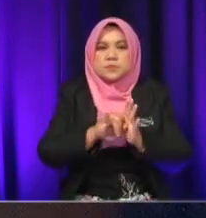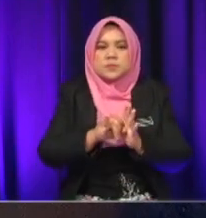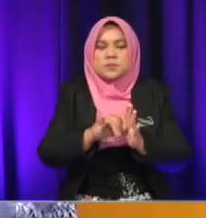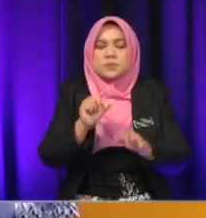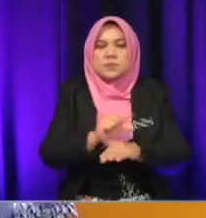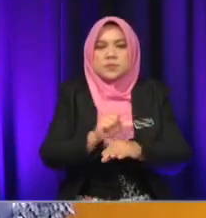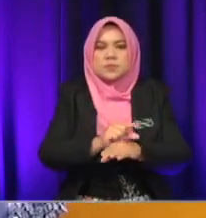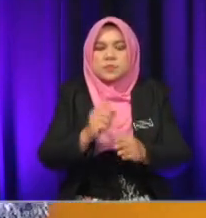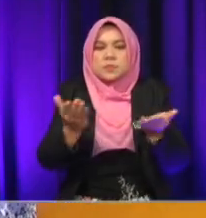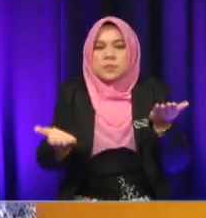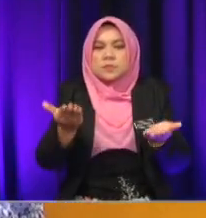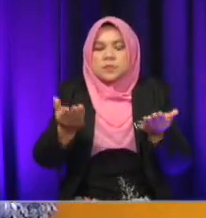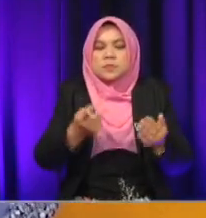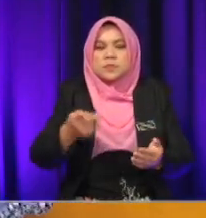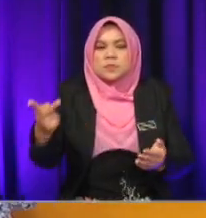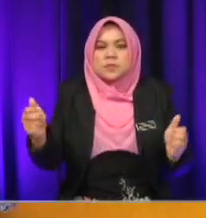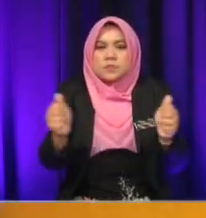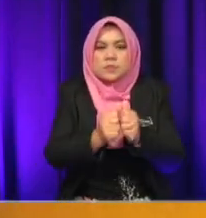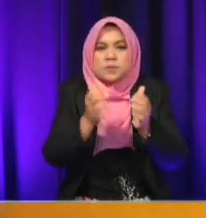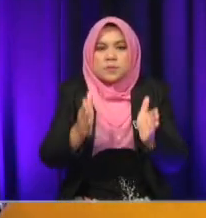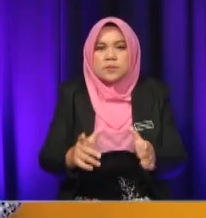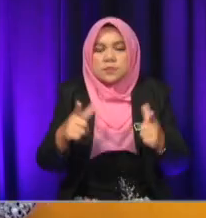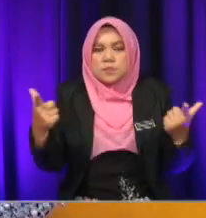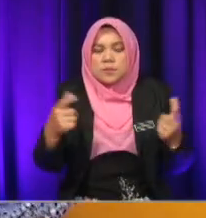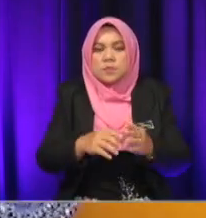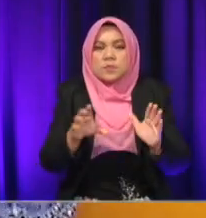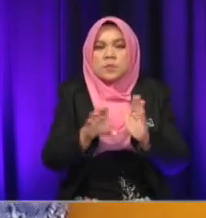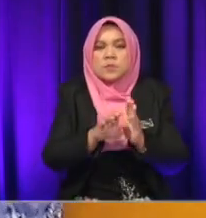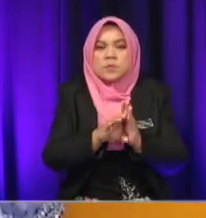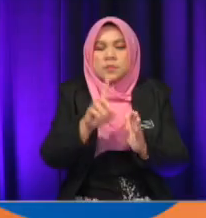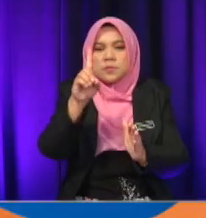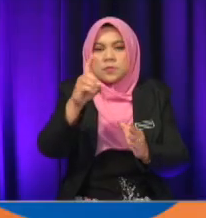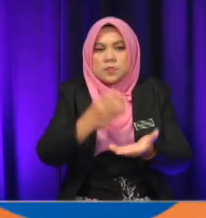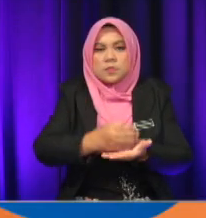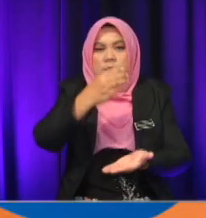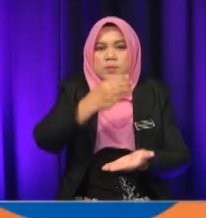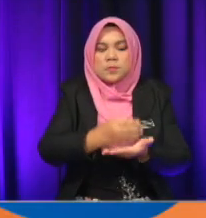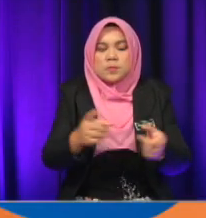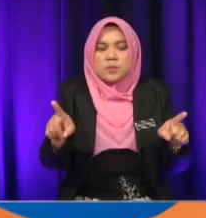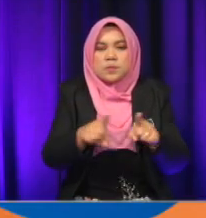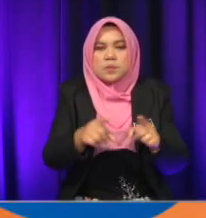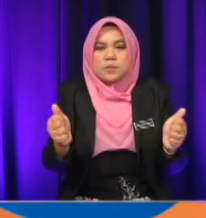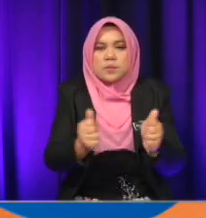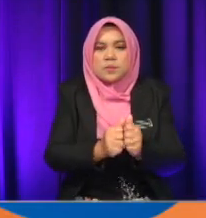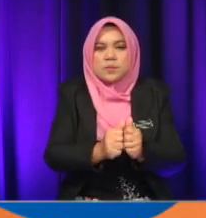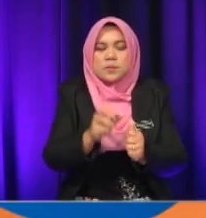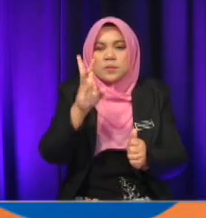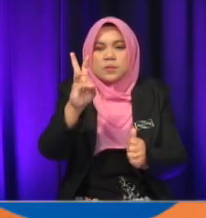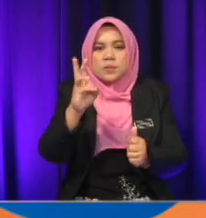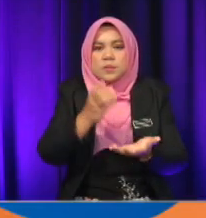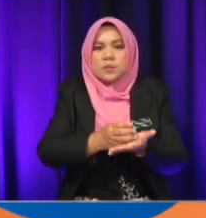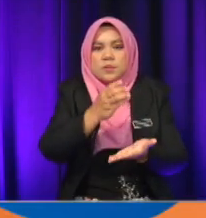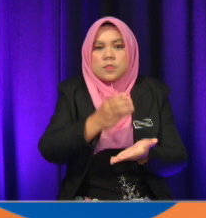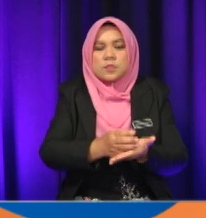gunakan untuk membandingkan produk dia dengan produk orang lain. Contohlah, satu botol bersamaan dengan 6 botol produk